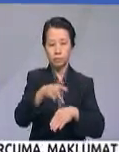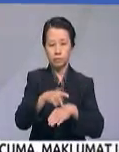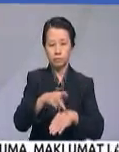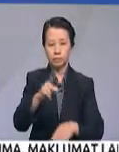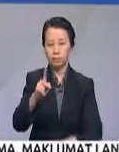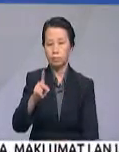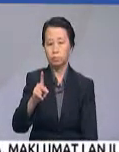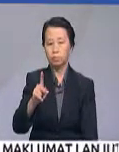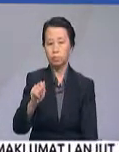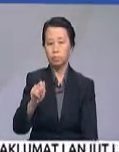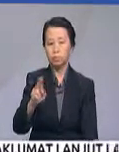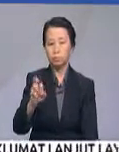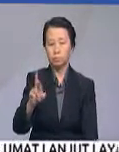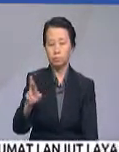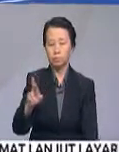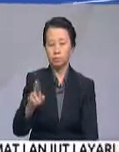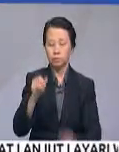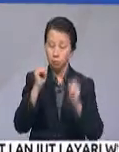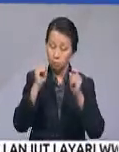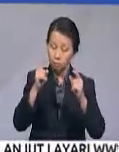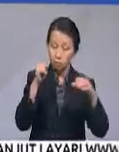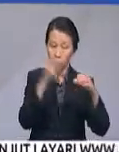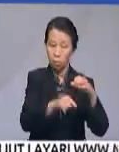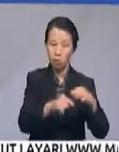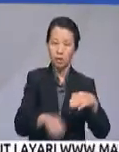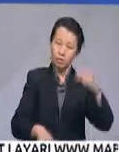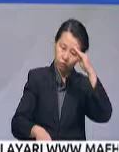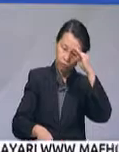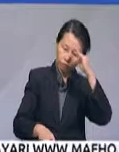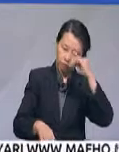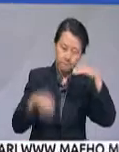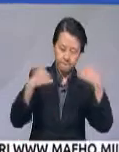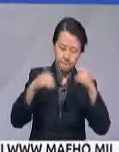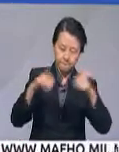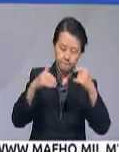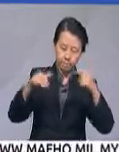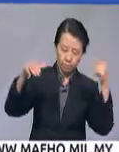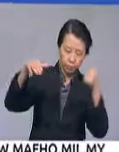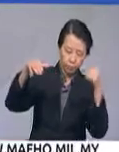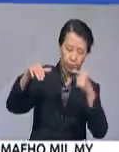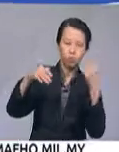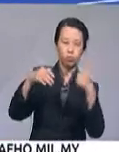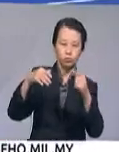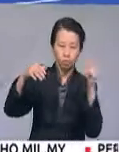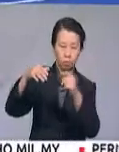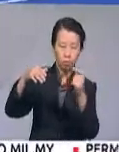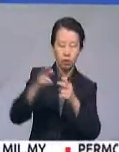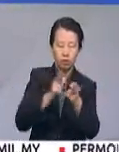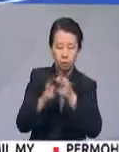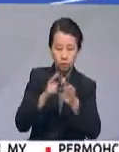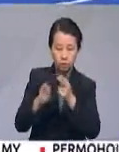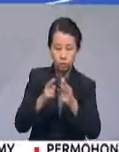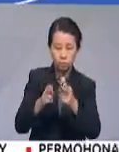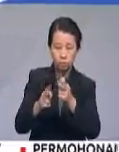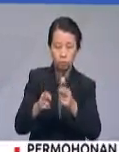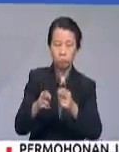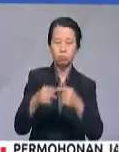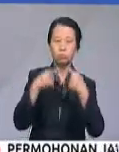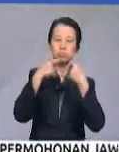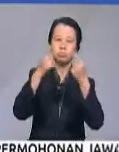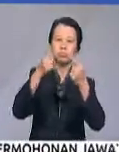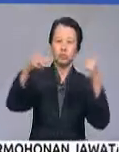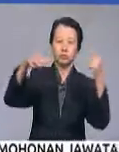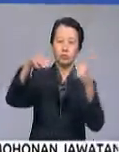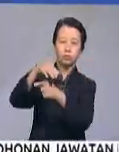Kaur. Tersentak dengan itu, Johor menggandakan asakan ke kubu Kuala Lumpur. Usaha mereka akhirnya berhasil pada